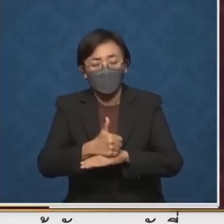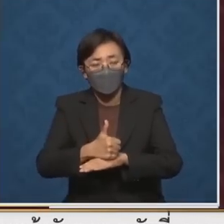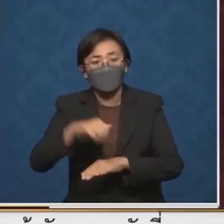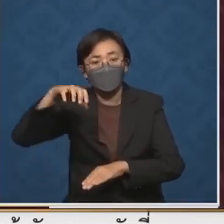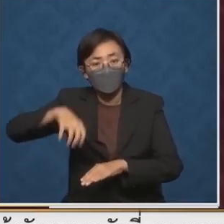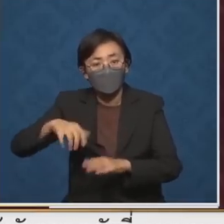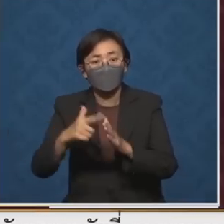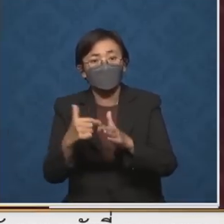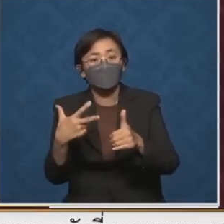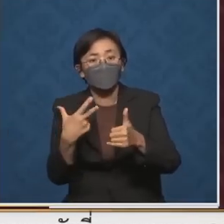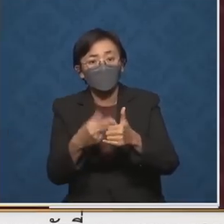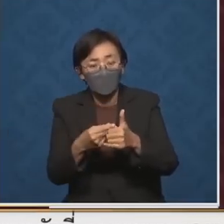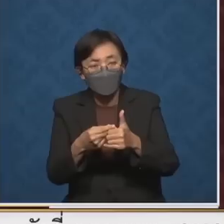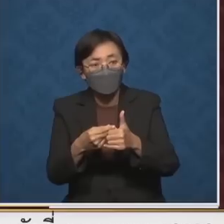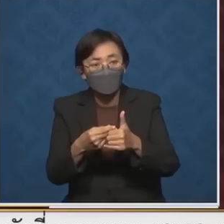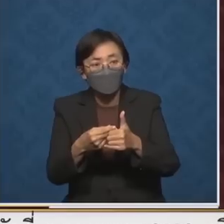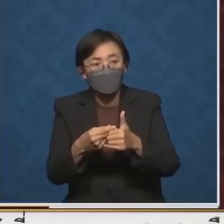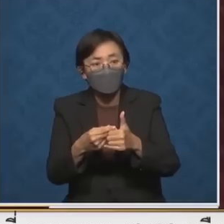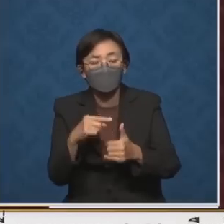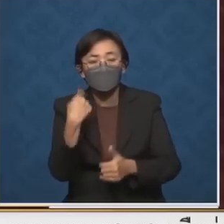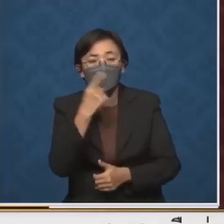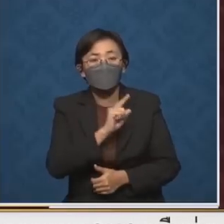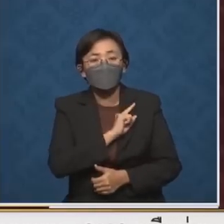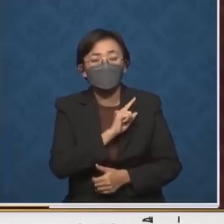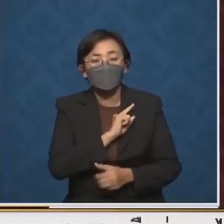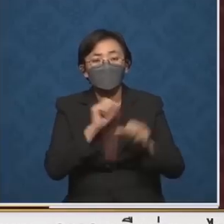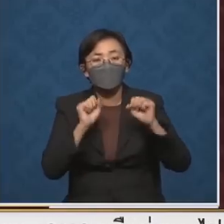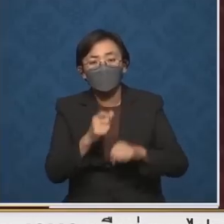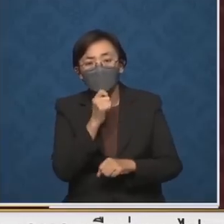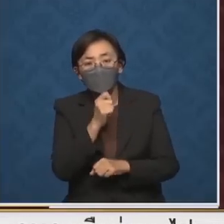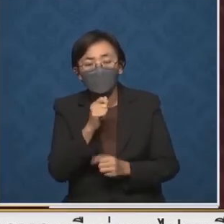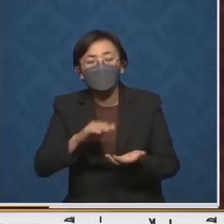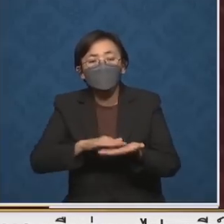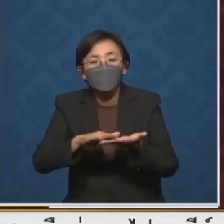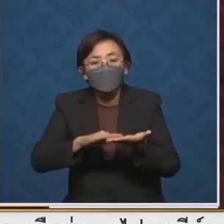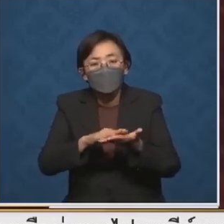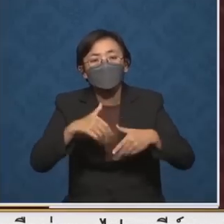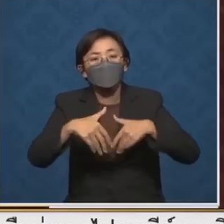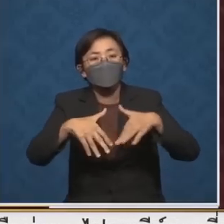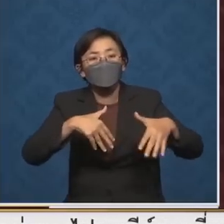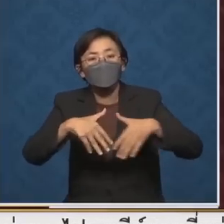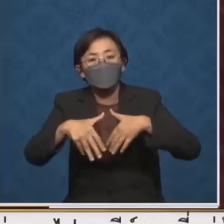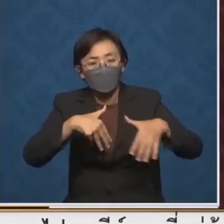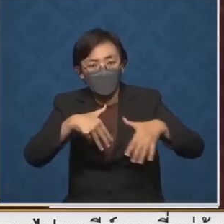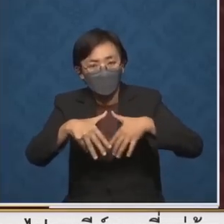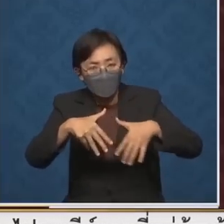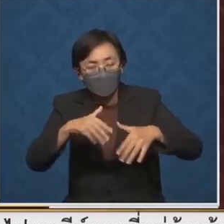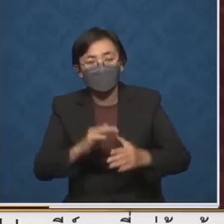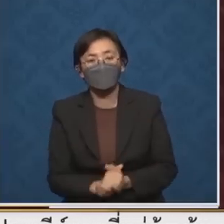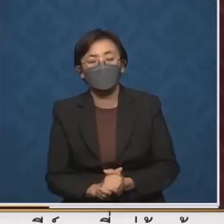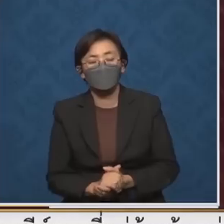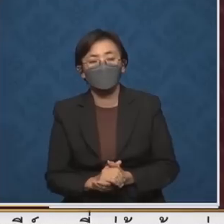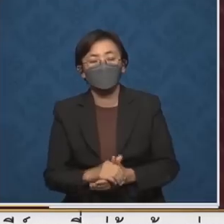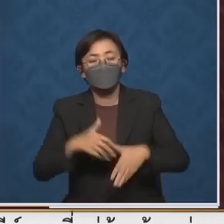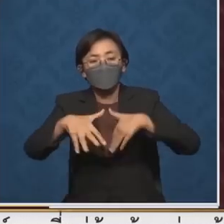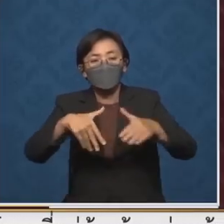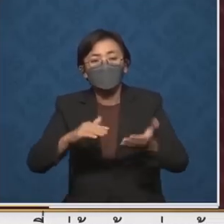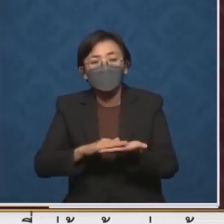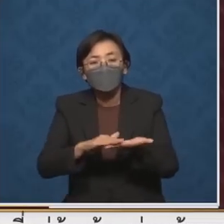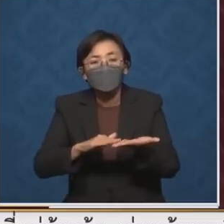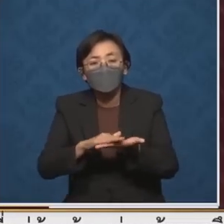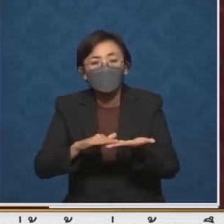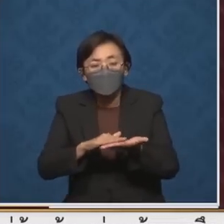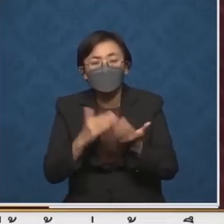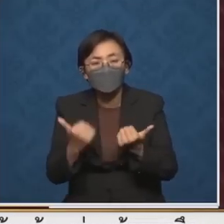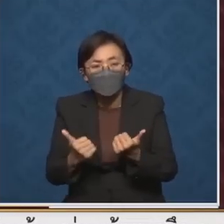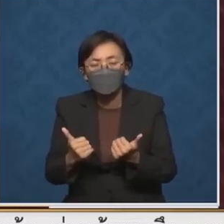ซีนแห่งชาิได้รับหมอบหมายจากใครออกมากราบขออภัยประชาชน จัดถาวัคซีนไม่ทัน